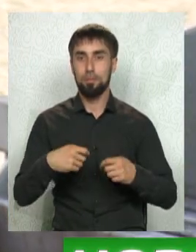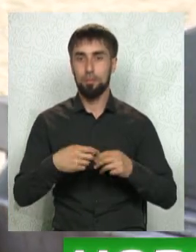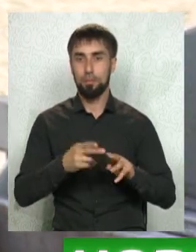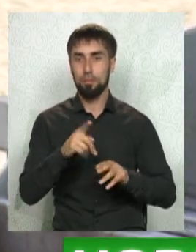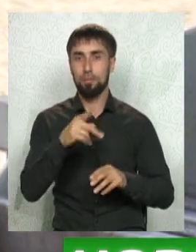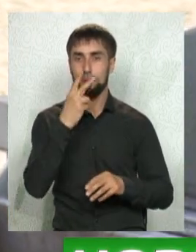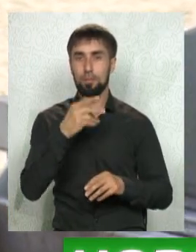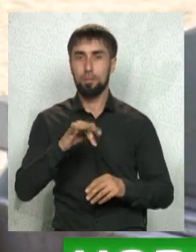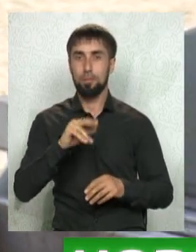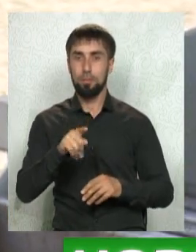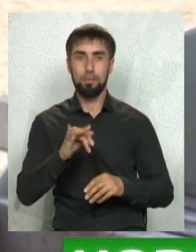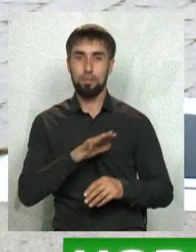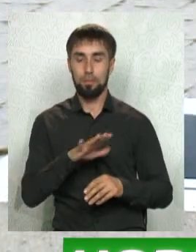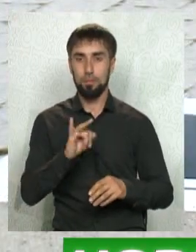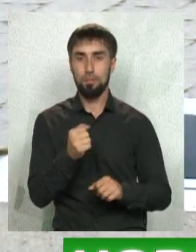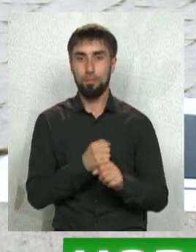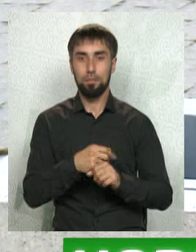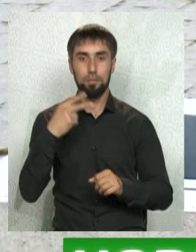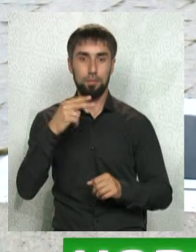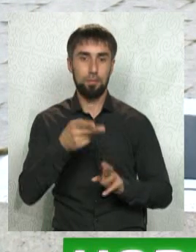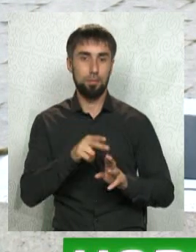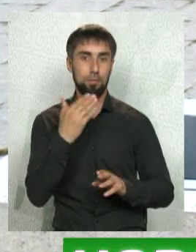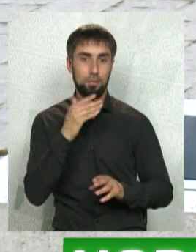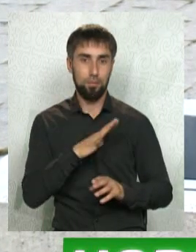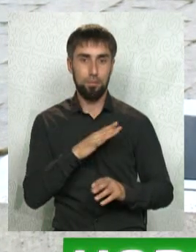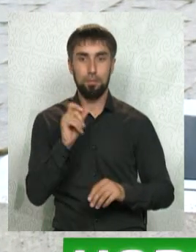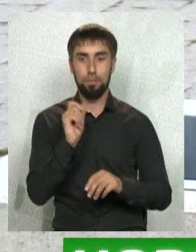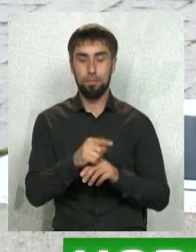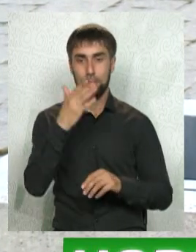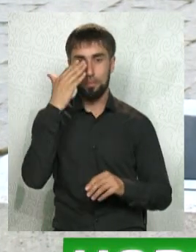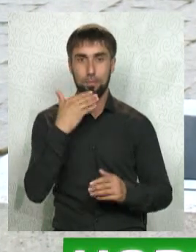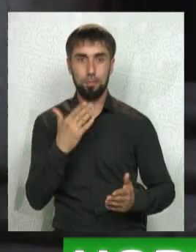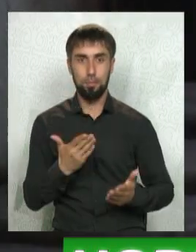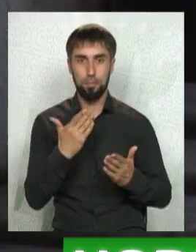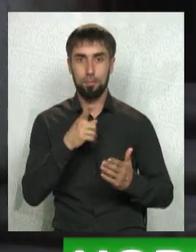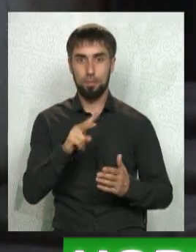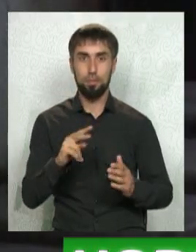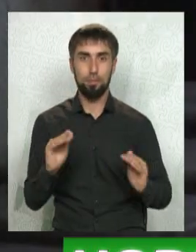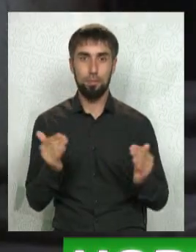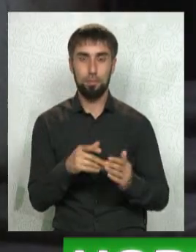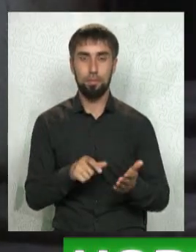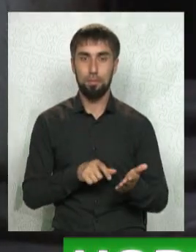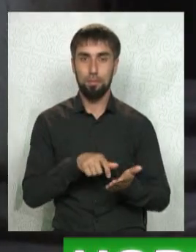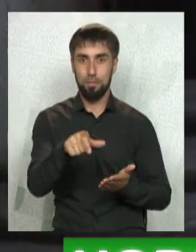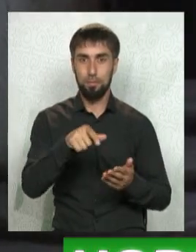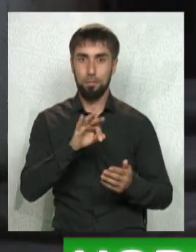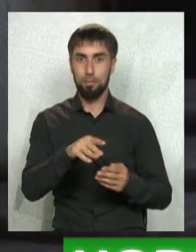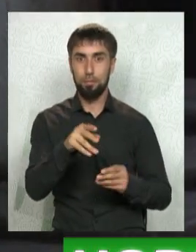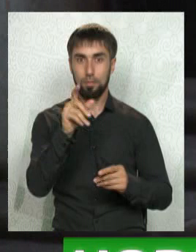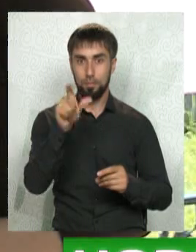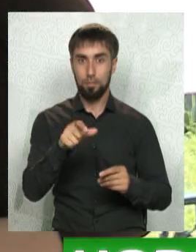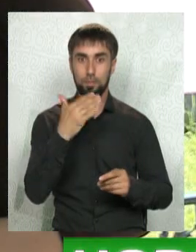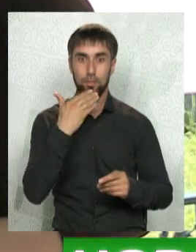привычной библиотеки, но при этом сделать литературу доступнее. Задача летних читальных залов – сократить путь от читателя до